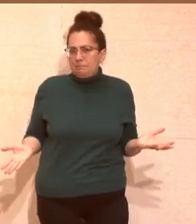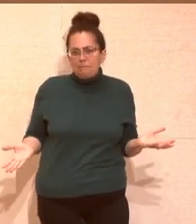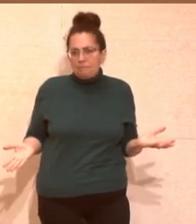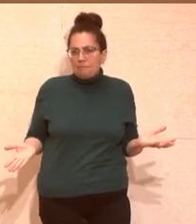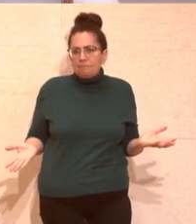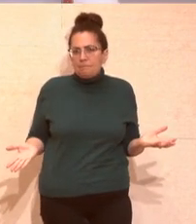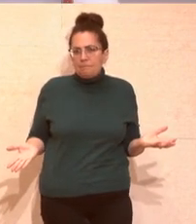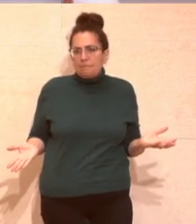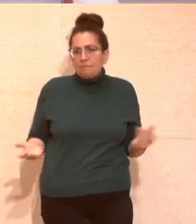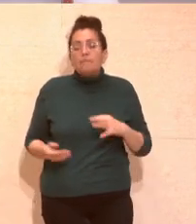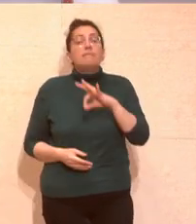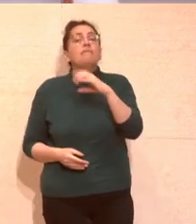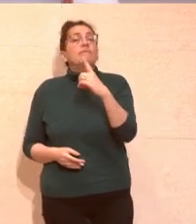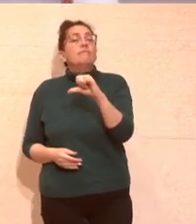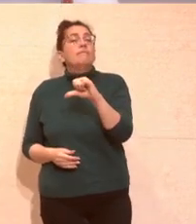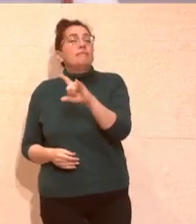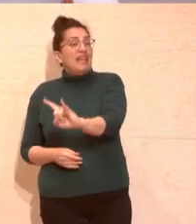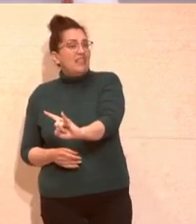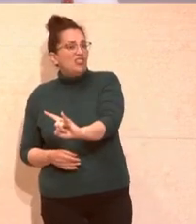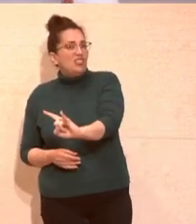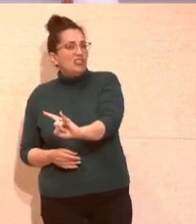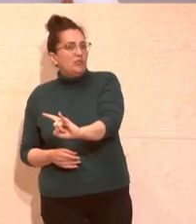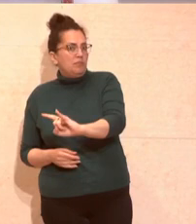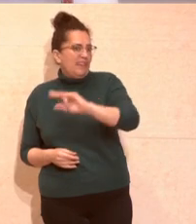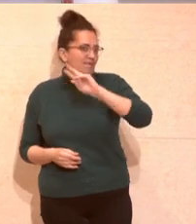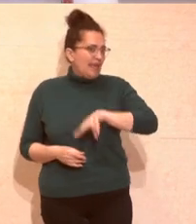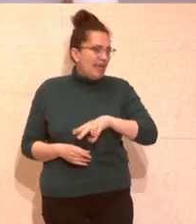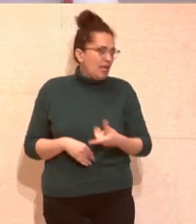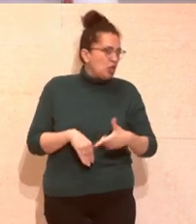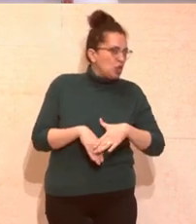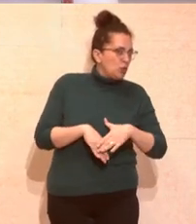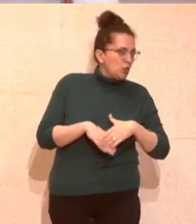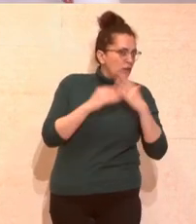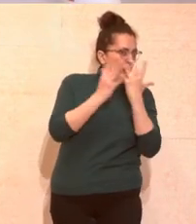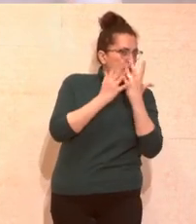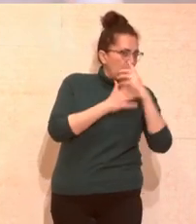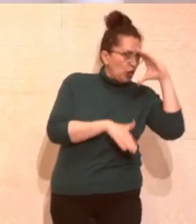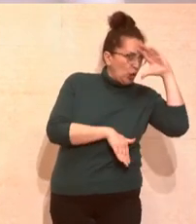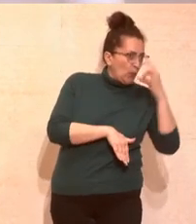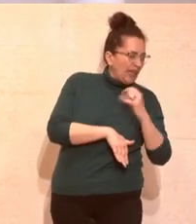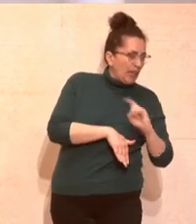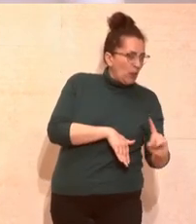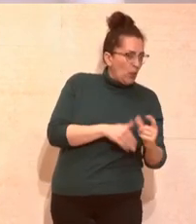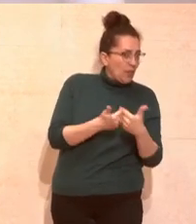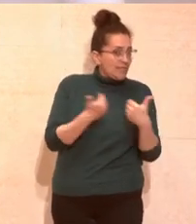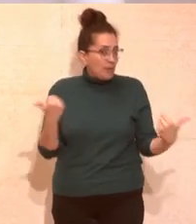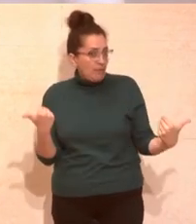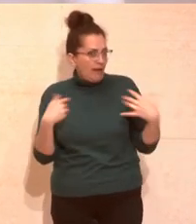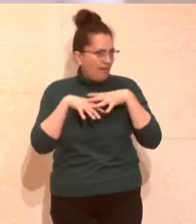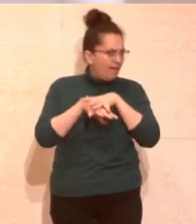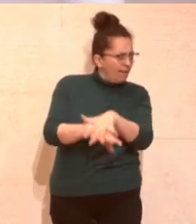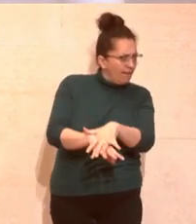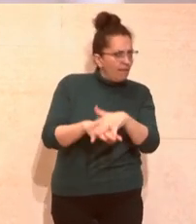de TDAH sont réellement peut-être des troubles du sommeil, mais on sait que ça ne va pas du tout expliquer l'ensemble de cette